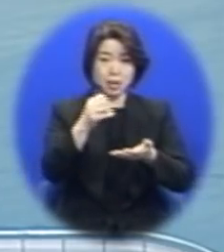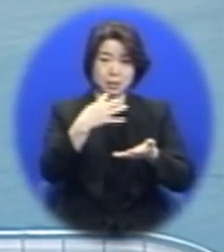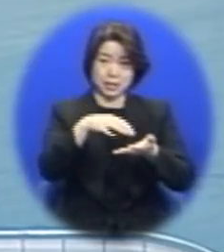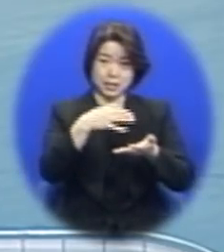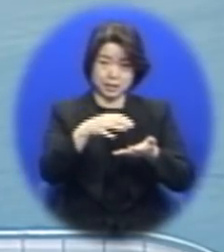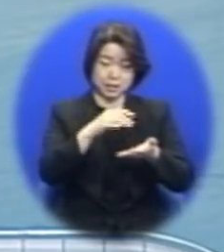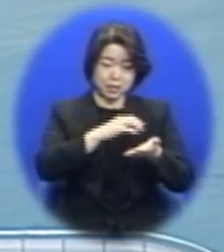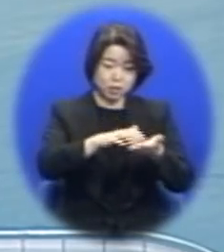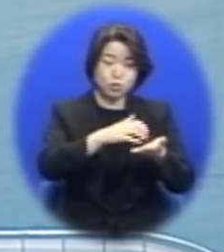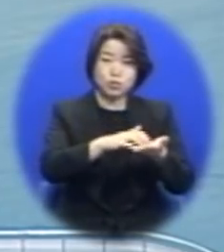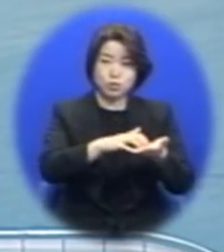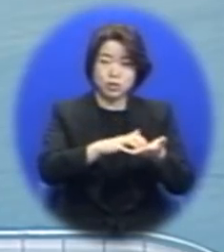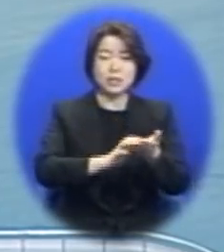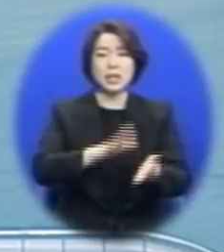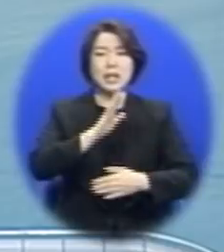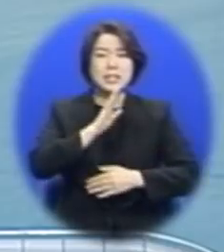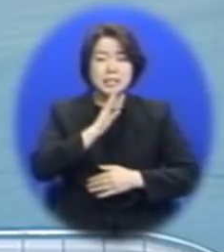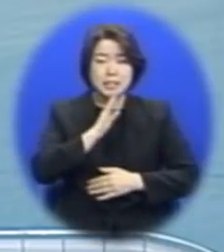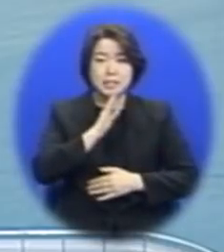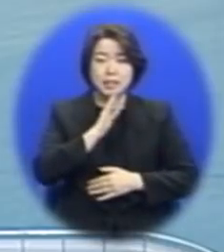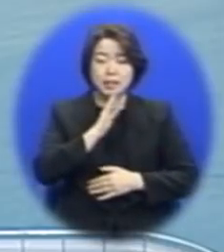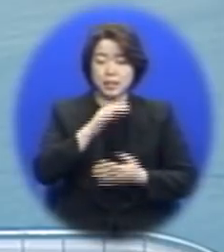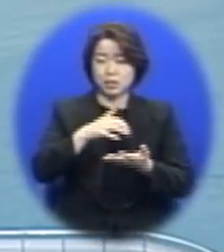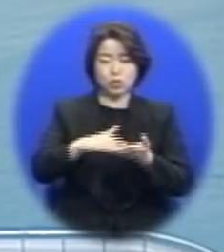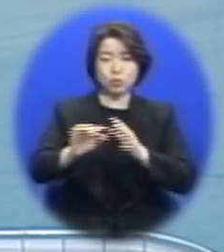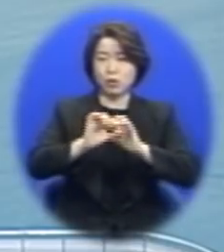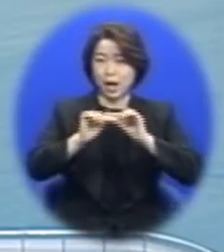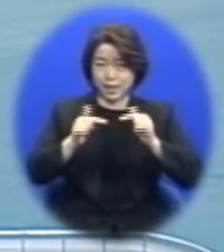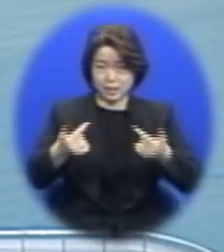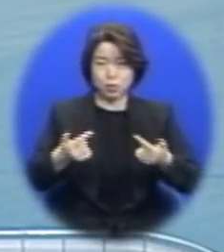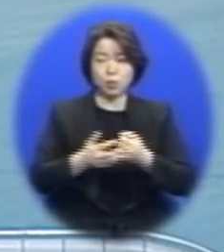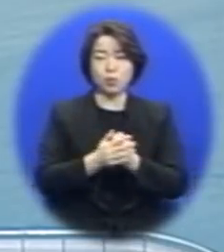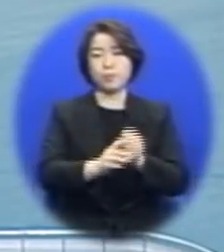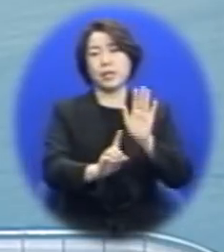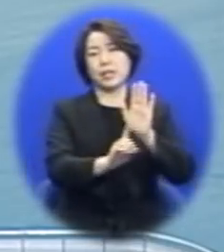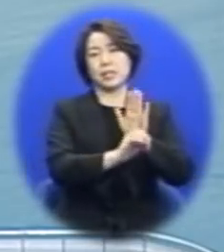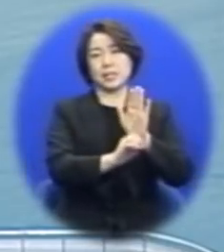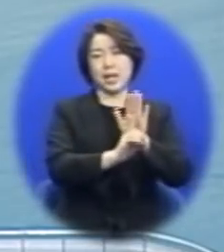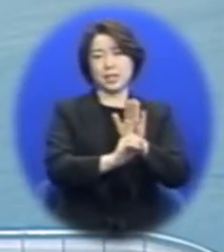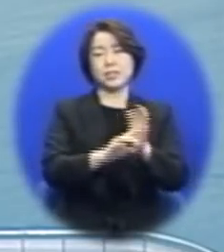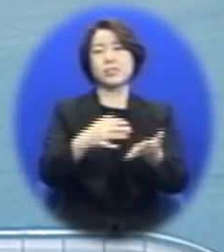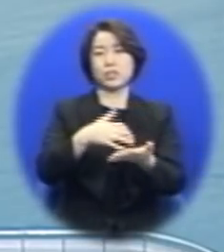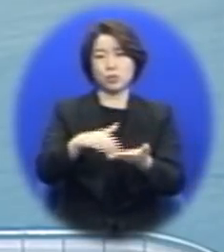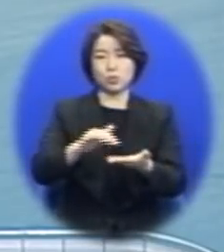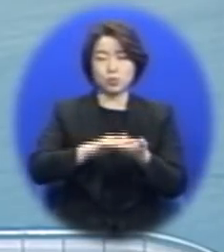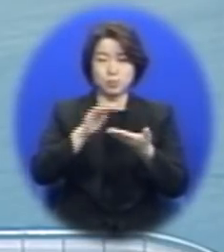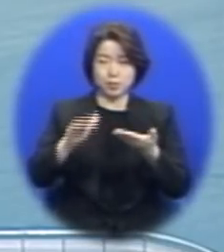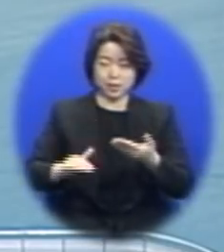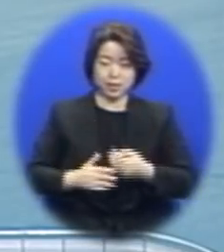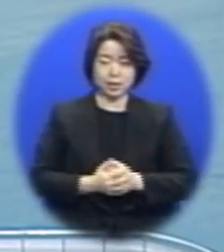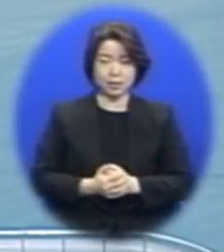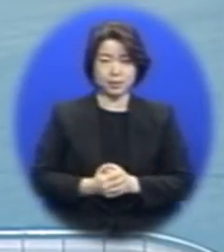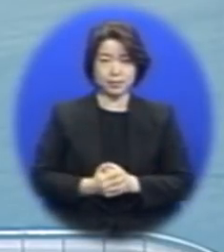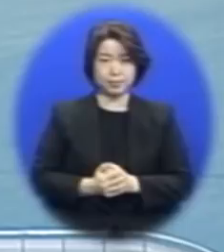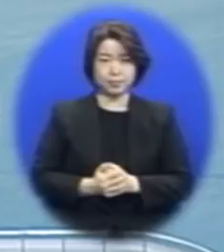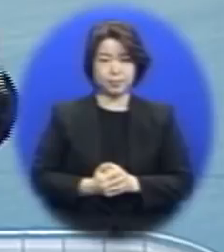명은 실제로 14만 4천 명이라는 게 아니고 상징적인 수입니다.